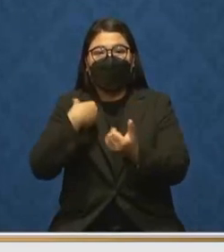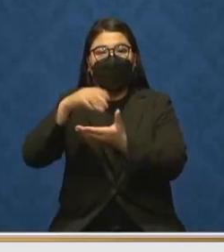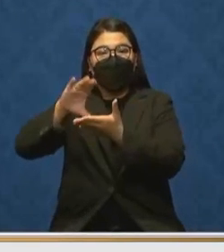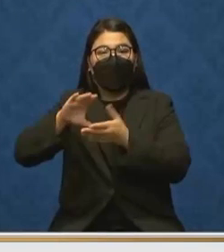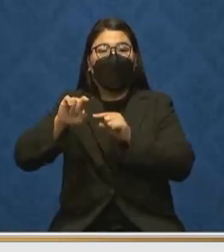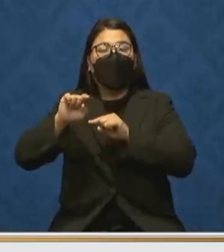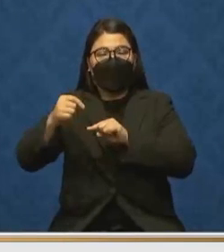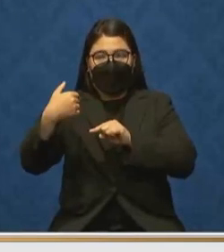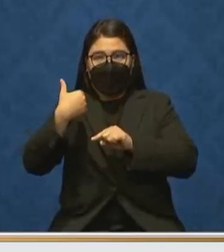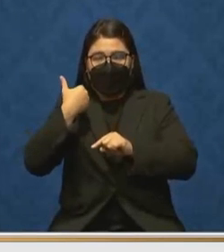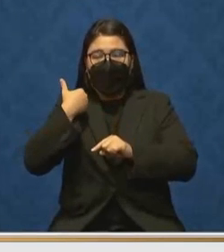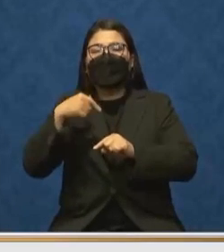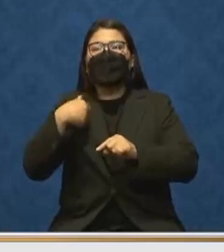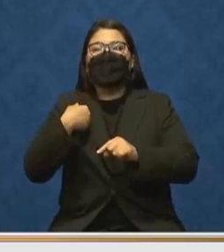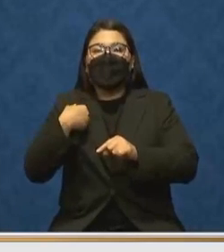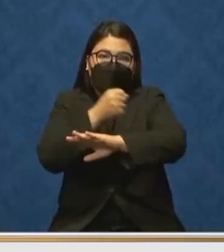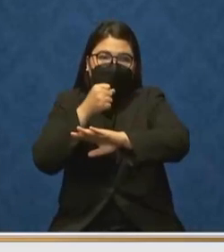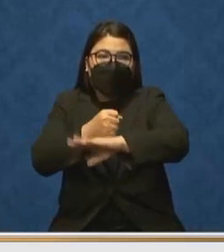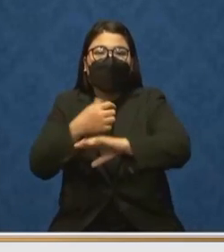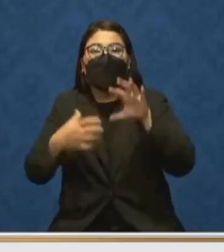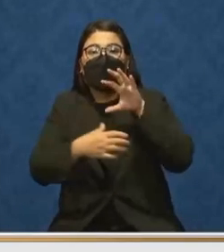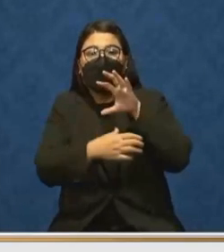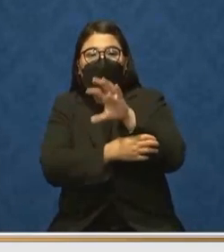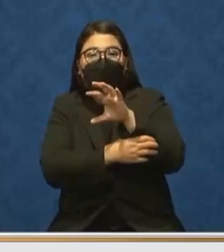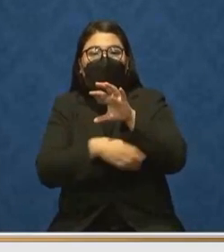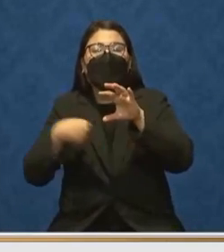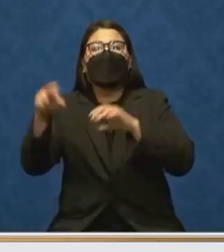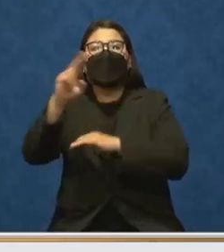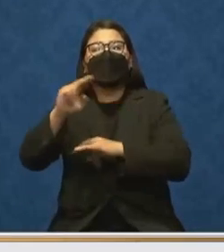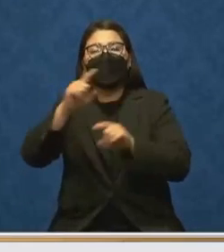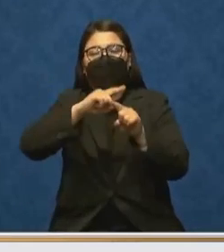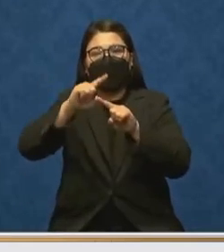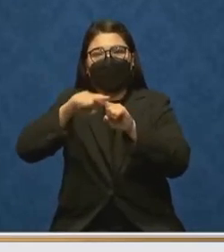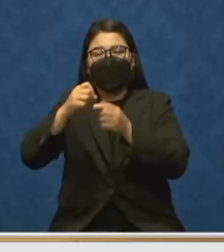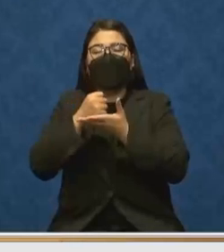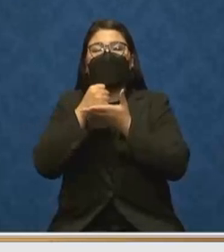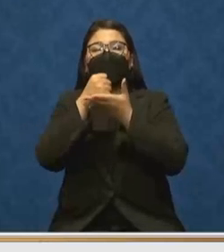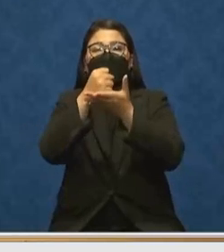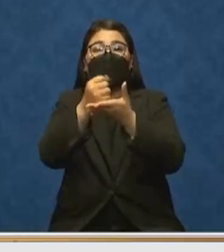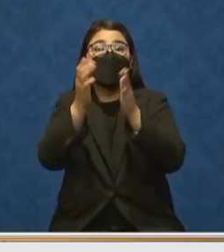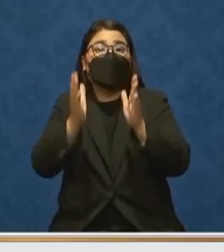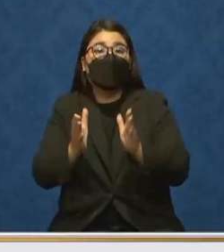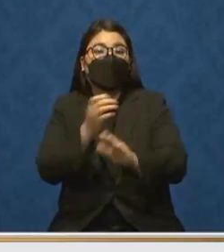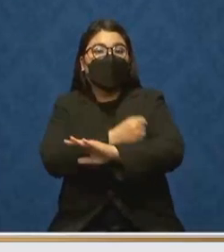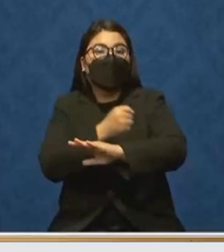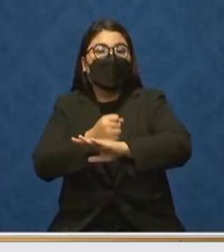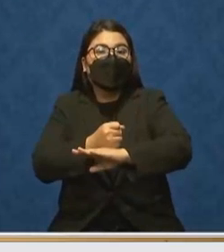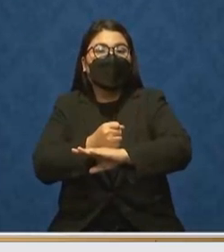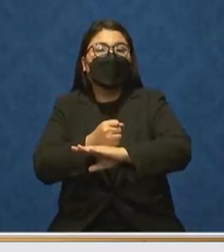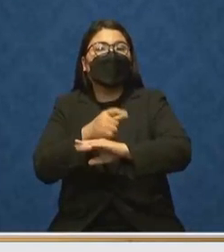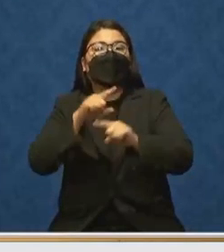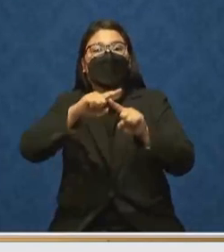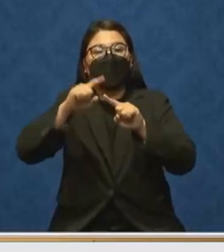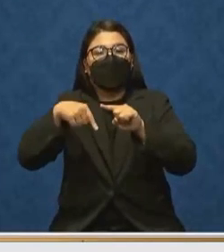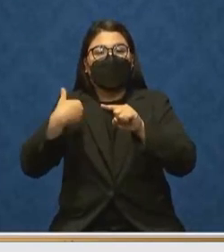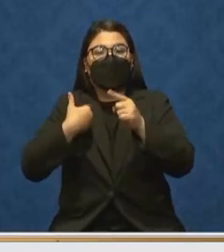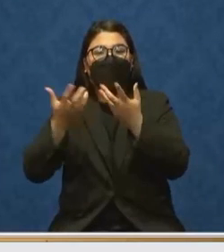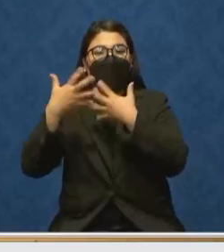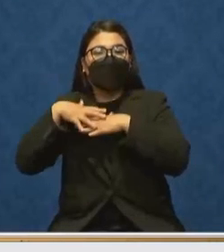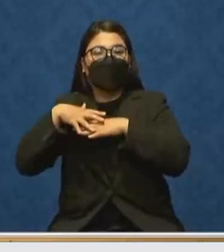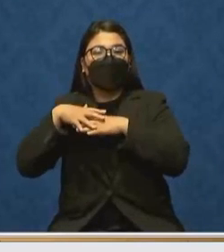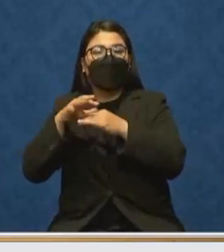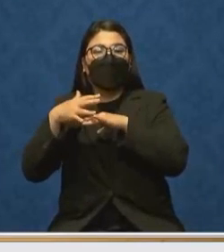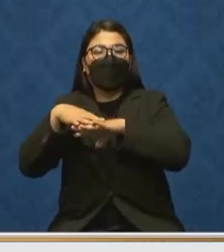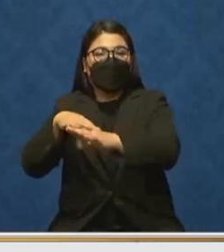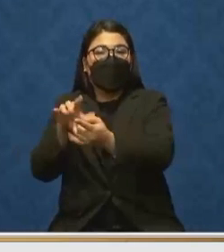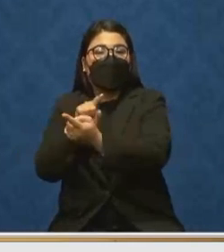กันการบังคับใช้แรงงานและการค้ามนุษย์คุ้มครองและช่วยเหลือผู้เสียหายจากการค้ามนุษย์กลับคืนสู่สังคมโดยการเพิ่มประสิทธิภ